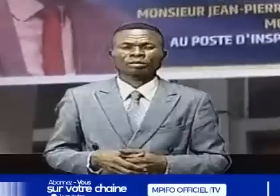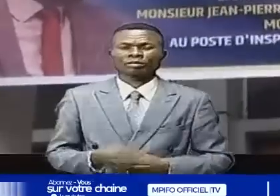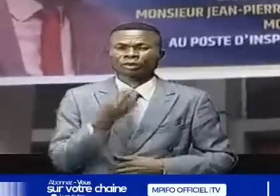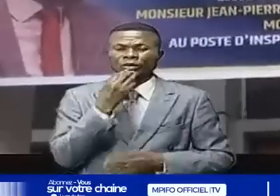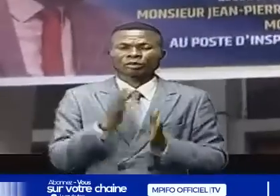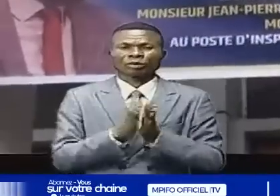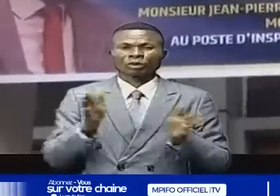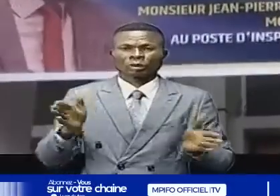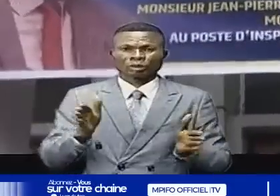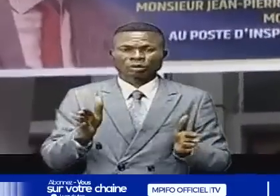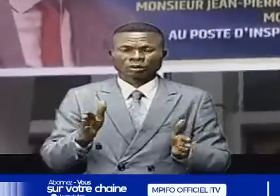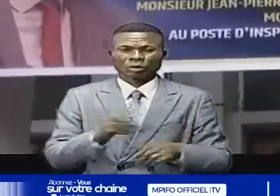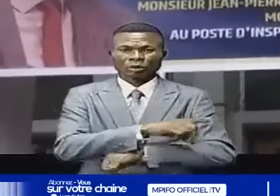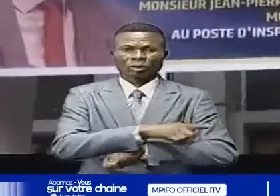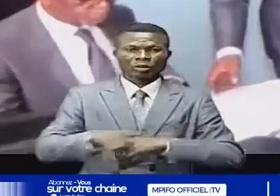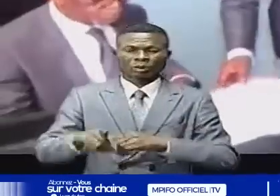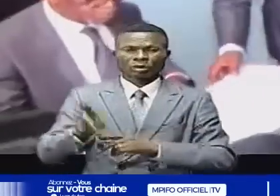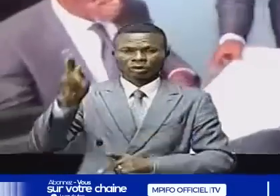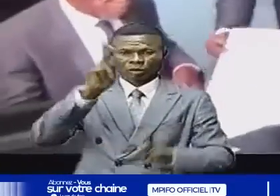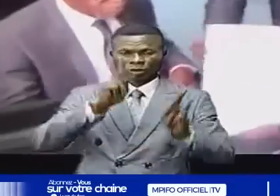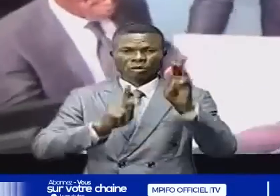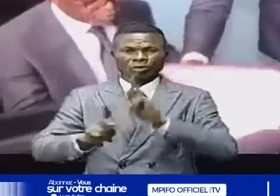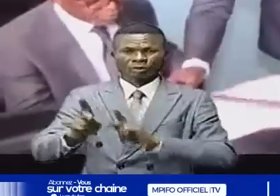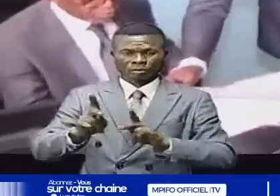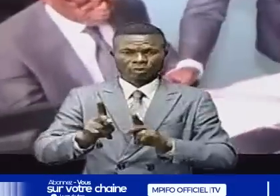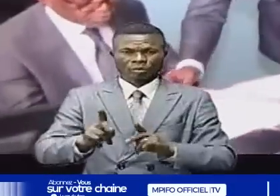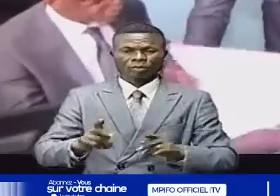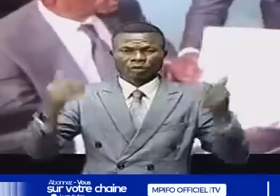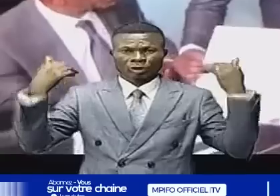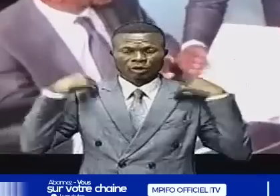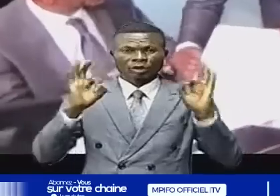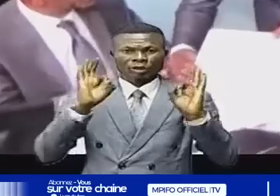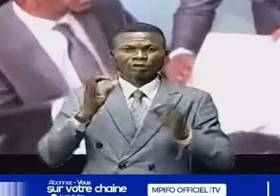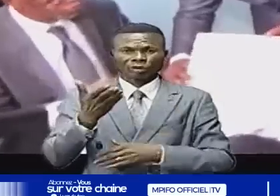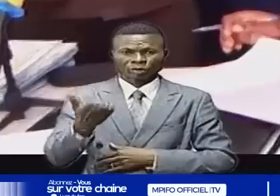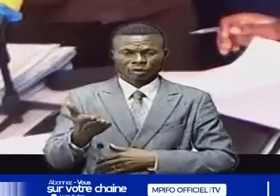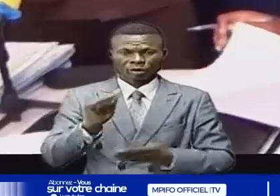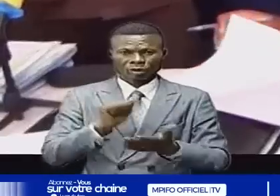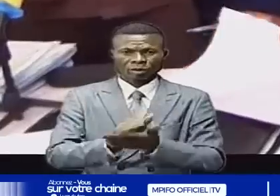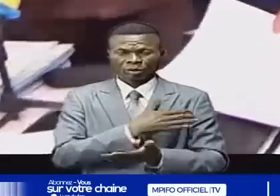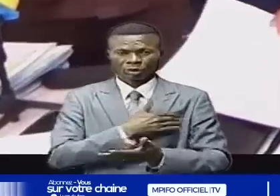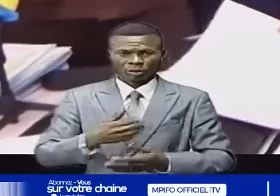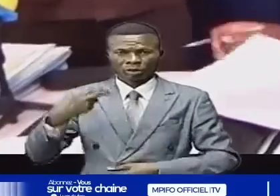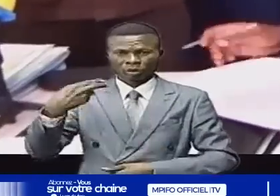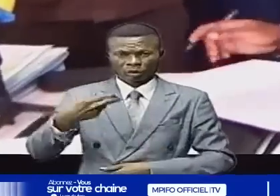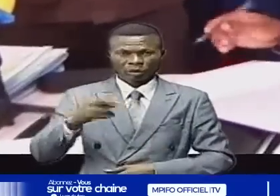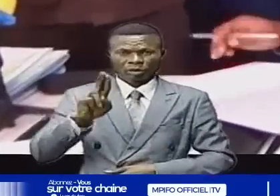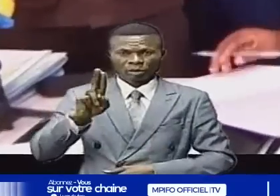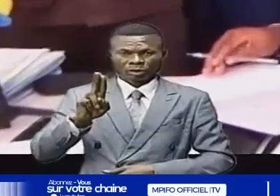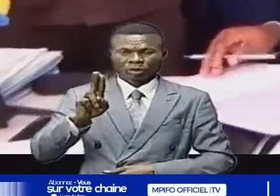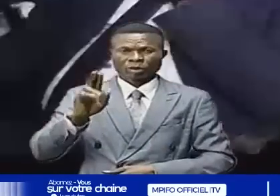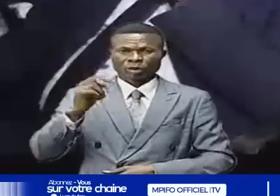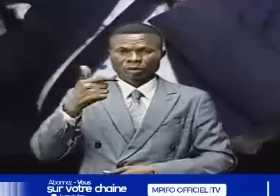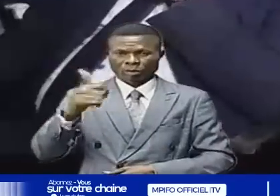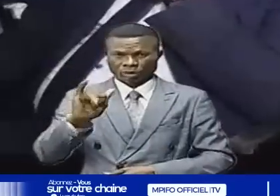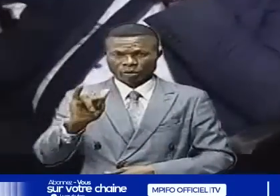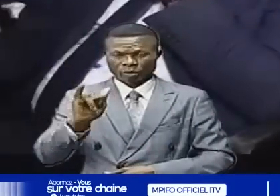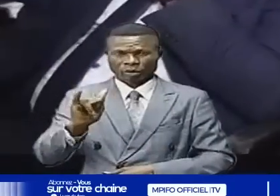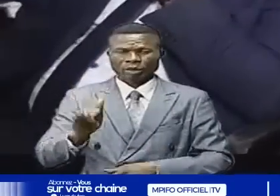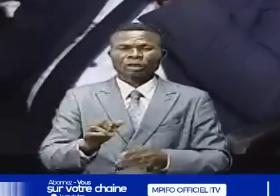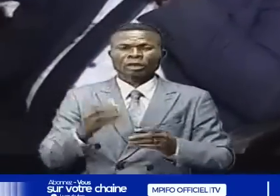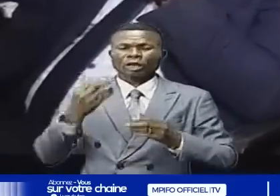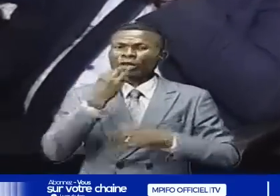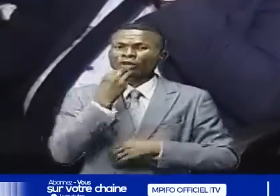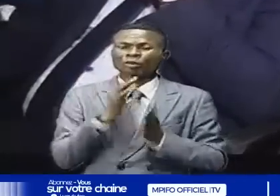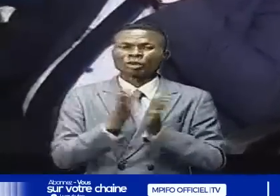L'inspection générale de l'administration publique a un nouvel animateur. Il s'agit d'Ikio Mbaka Jean-Pierre, nommé inspecteur général